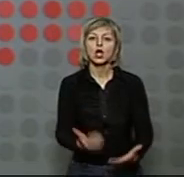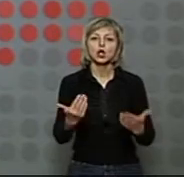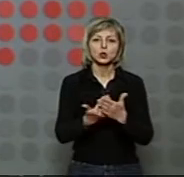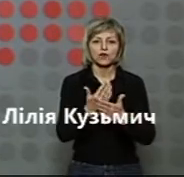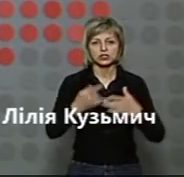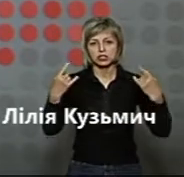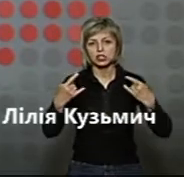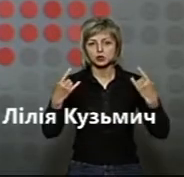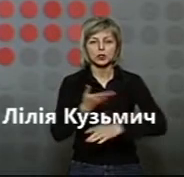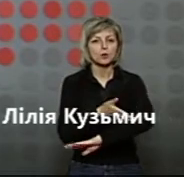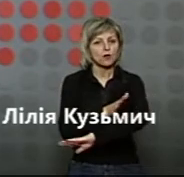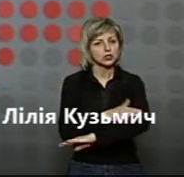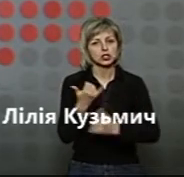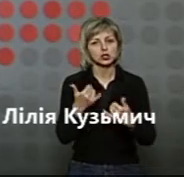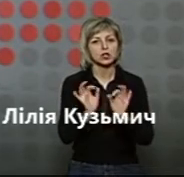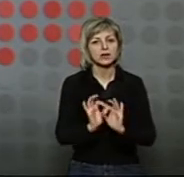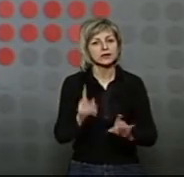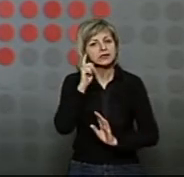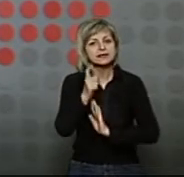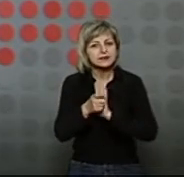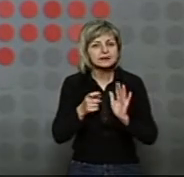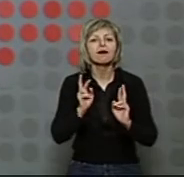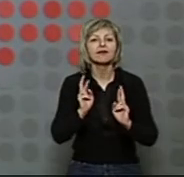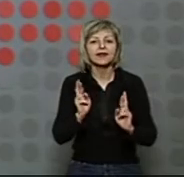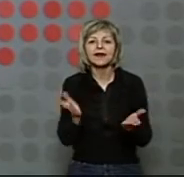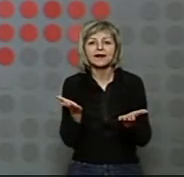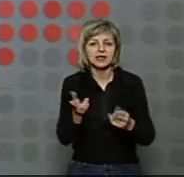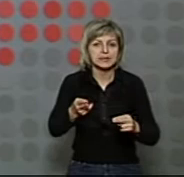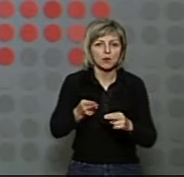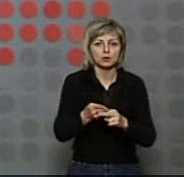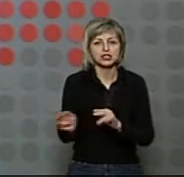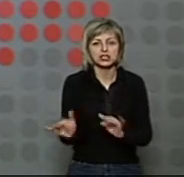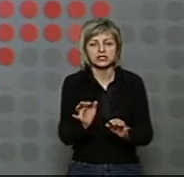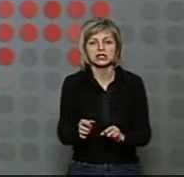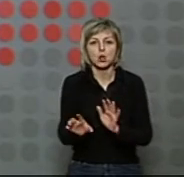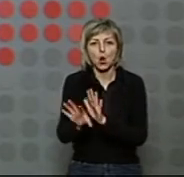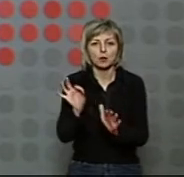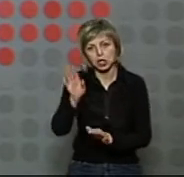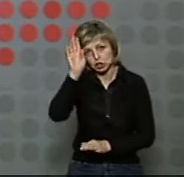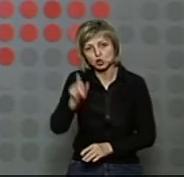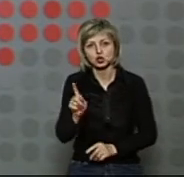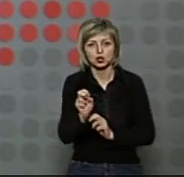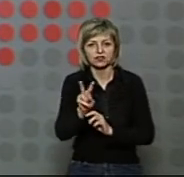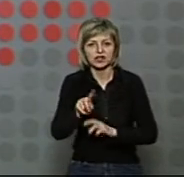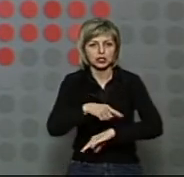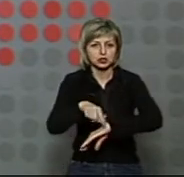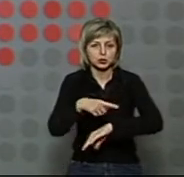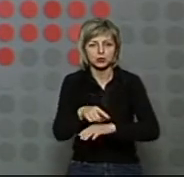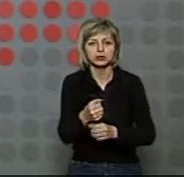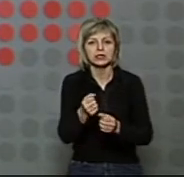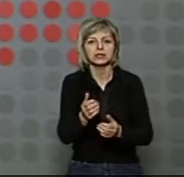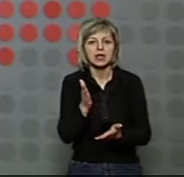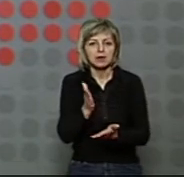Новини на Суспільному Волинь. Сьогодні у випуску ви дізнаєтесь, який запобіжний захід обрали чоловікові, що 12 годин тримав людей